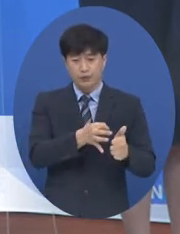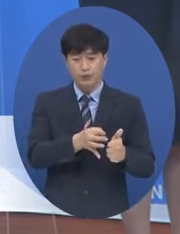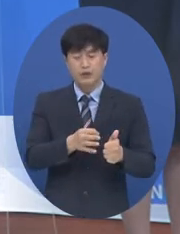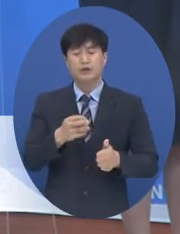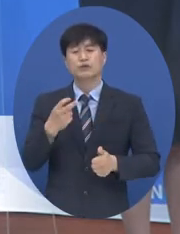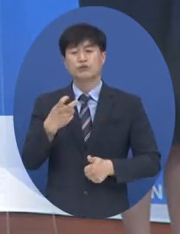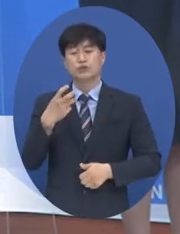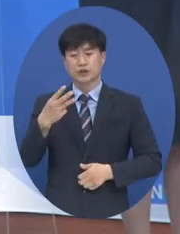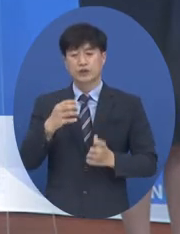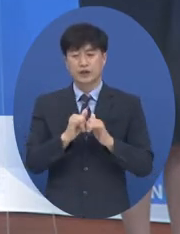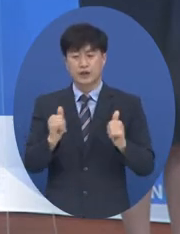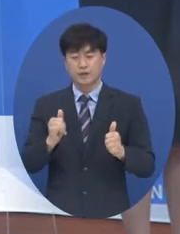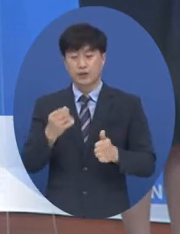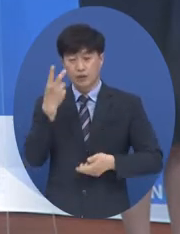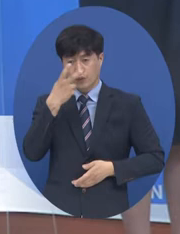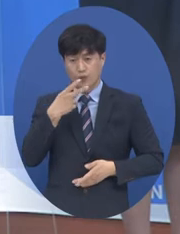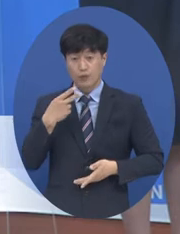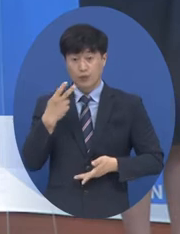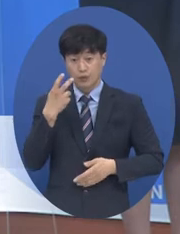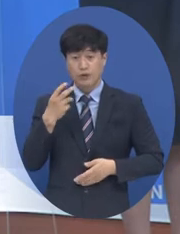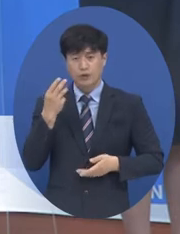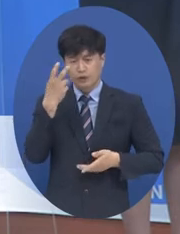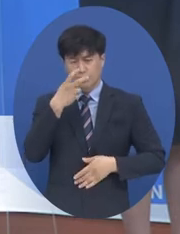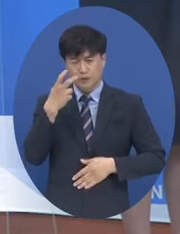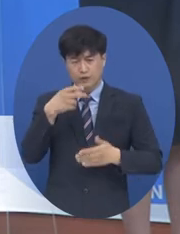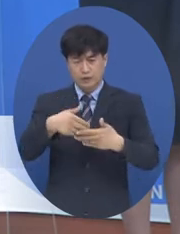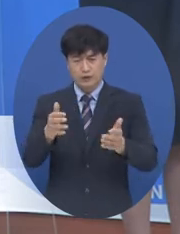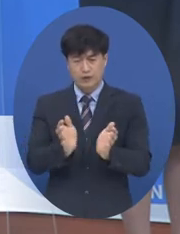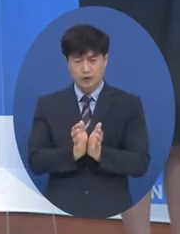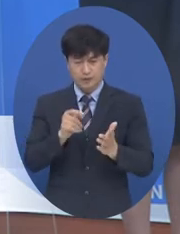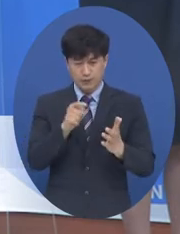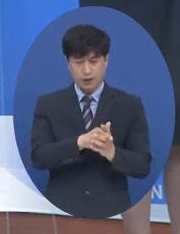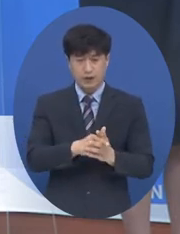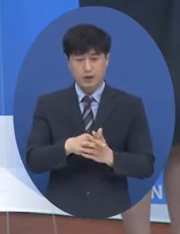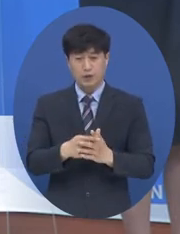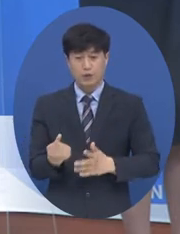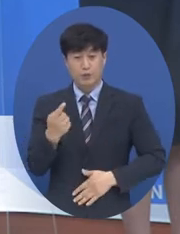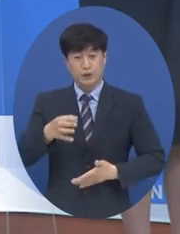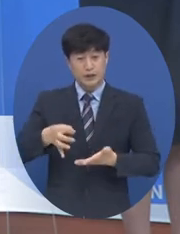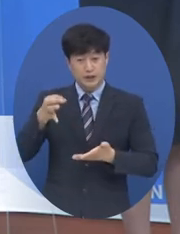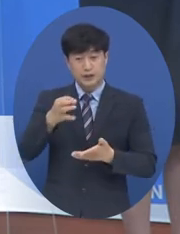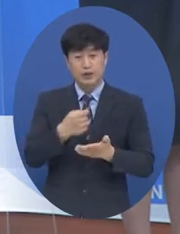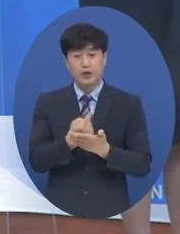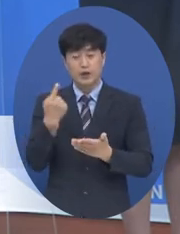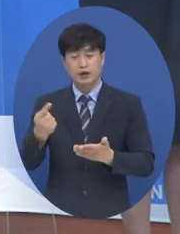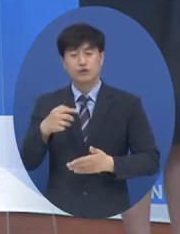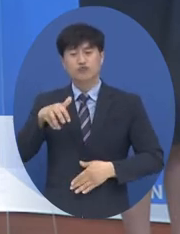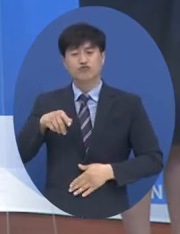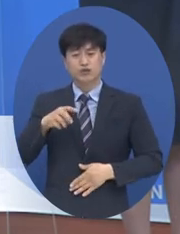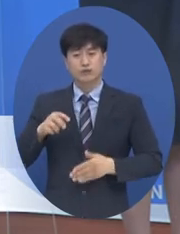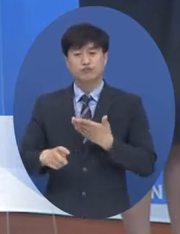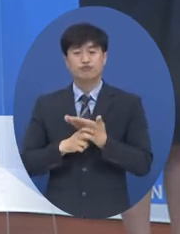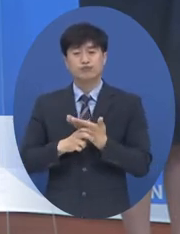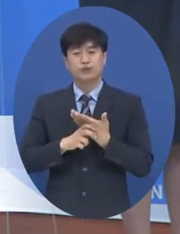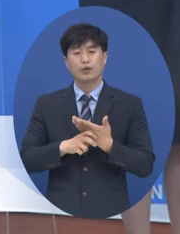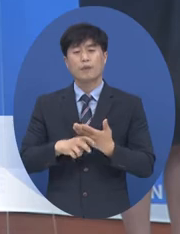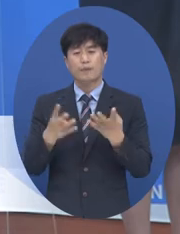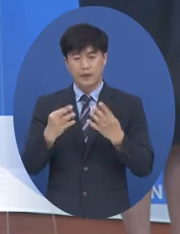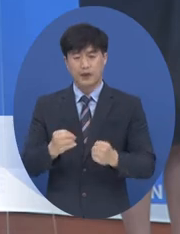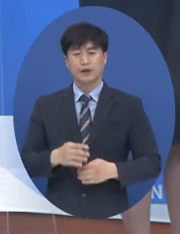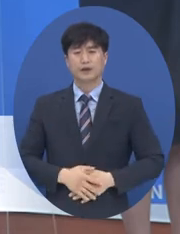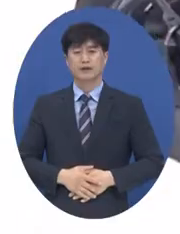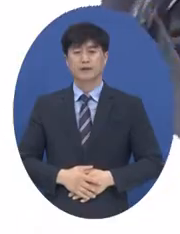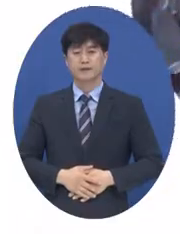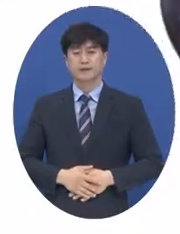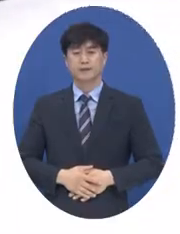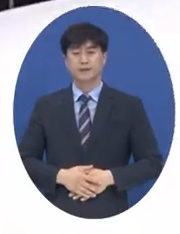경기도 공정 특별사법경찰 단 수사에 적발됐습니다 고금리 이자 뿐 아니라 불법 추심을 일삼은 업자도 있습니다